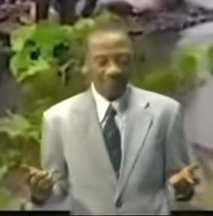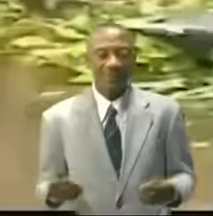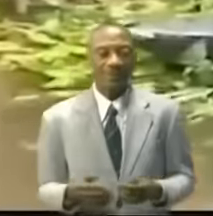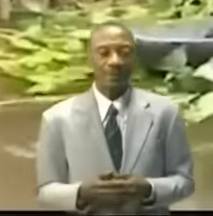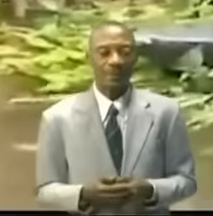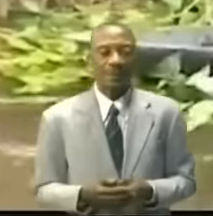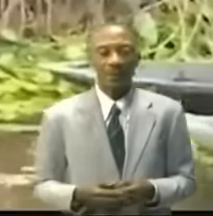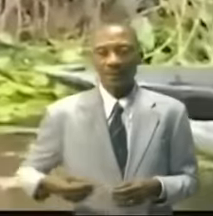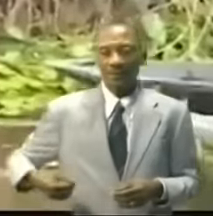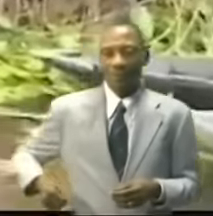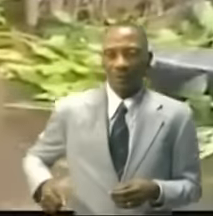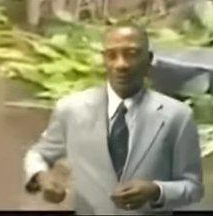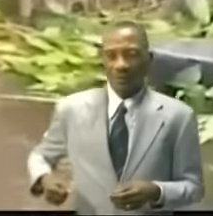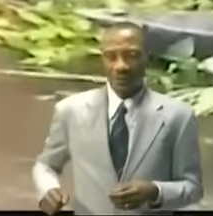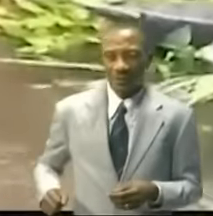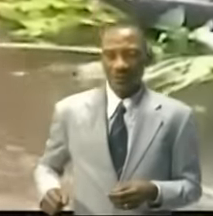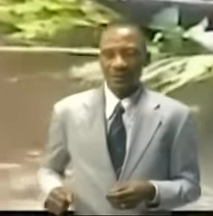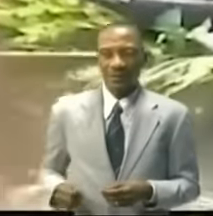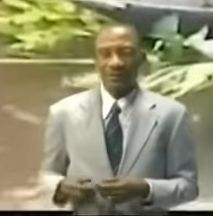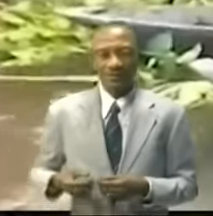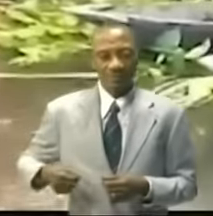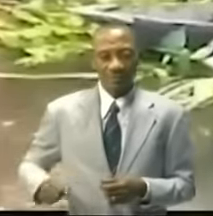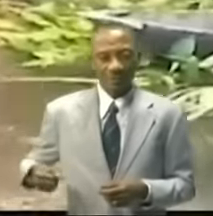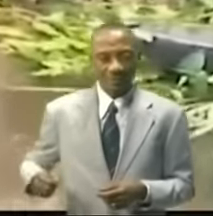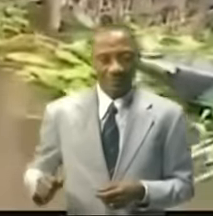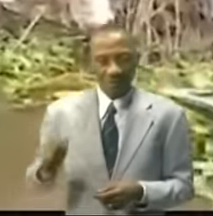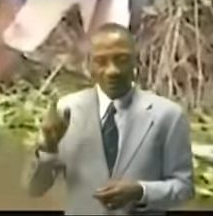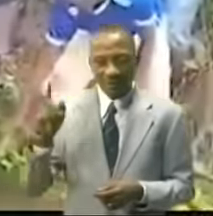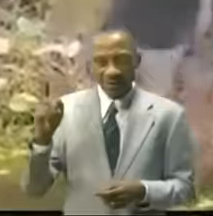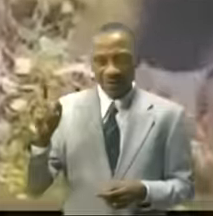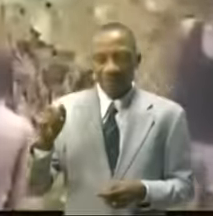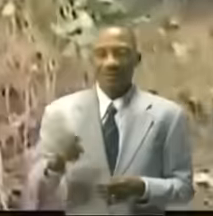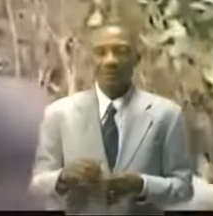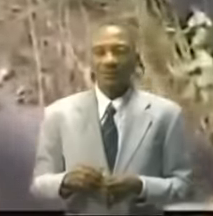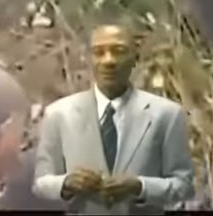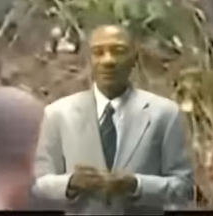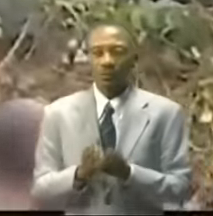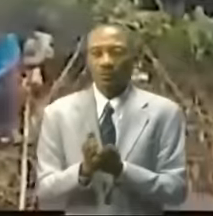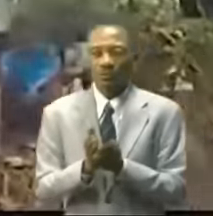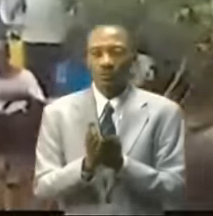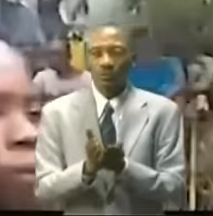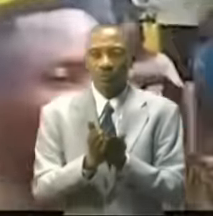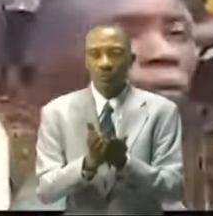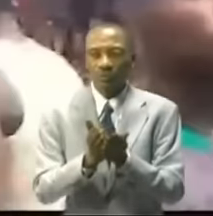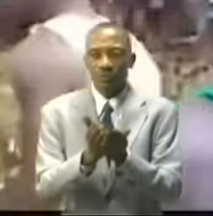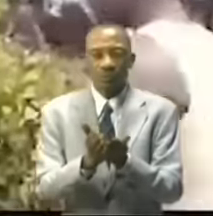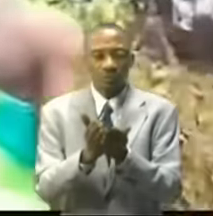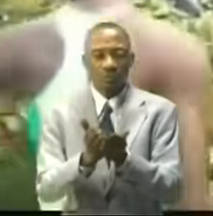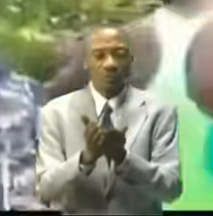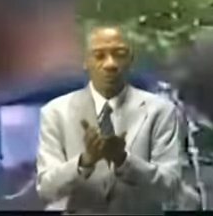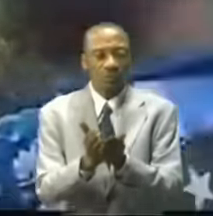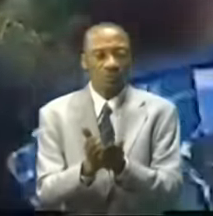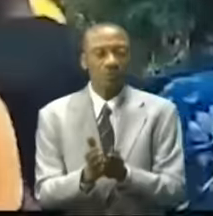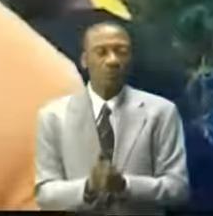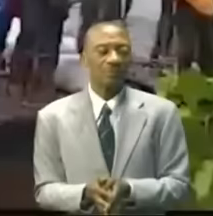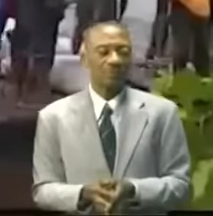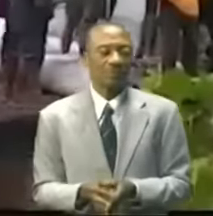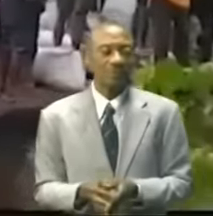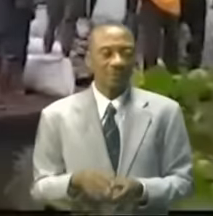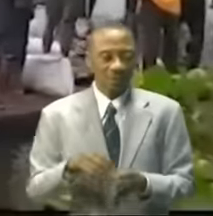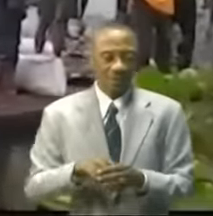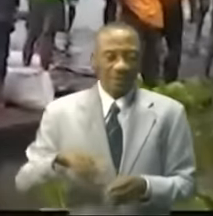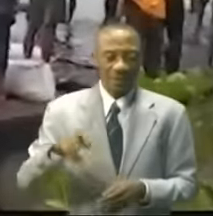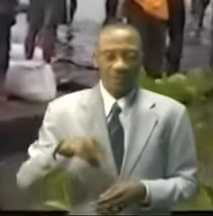territoire d'Oshoué pour la commune rurale de Nyoki et à côté la ville à plus d'une centaine de personnes sur la rivière Lukeni s'est produit vers 22h dans la nuit du